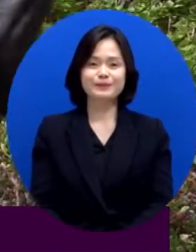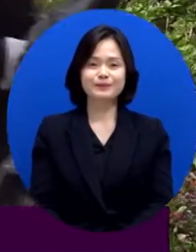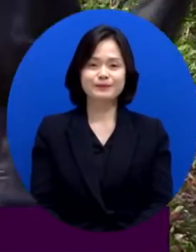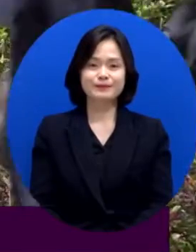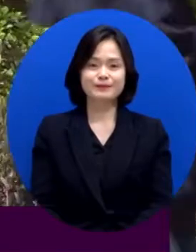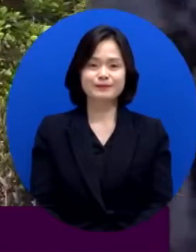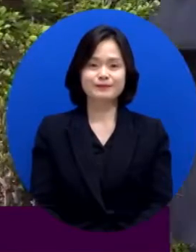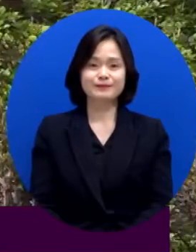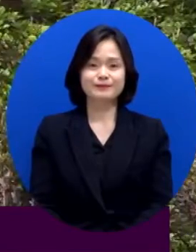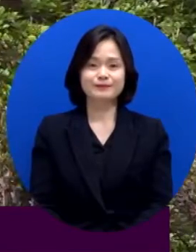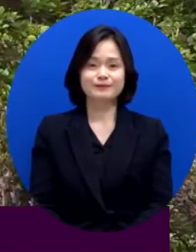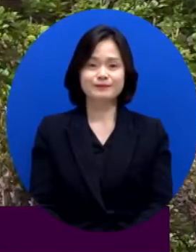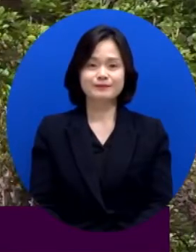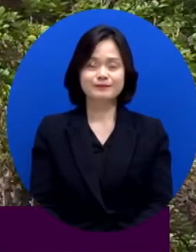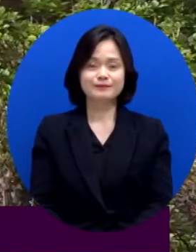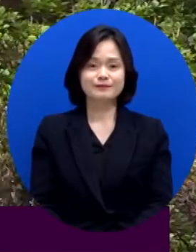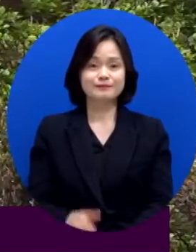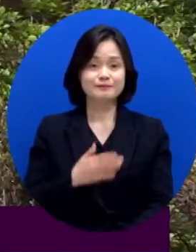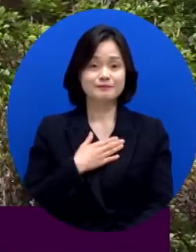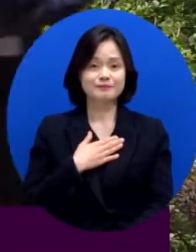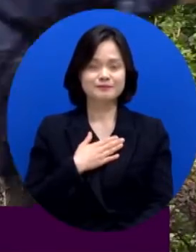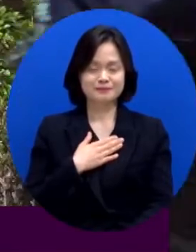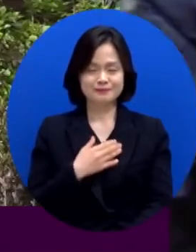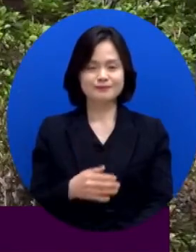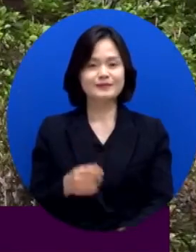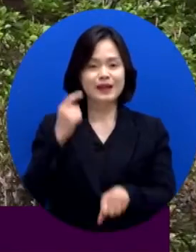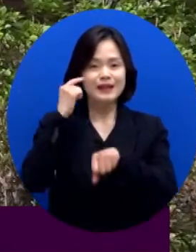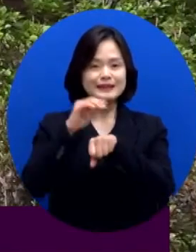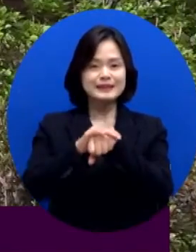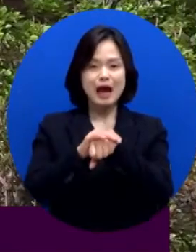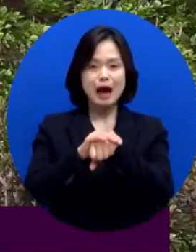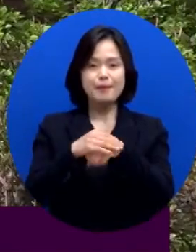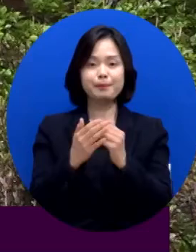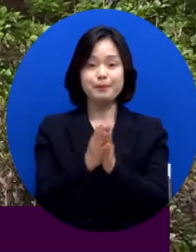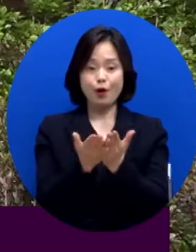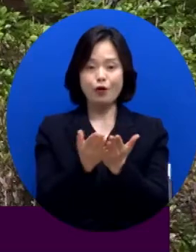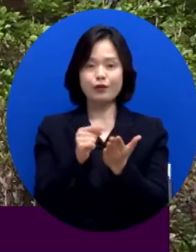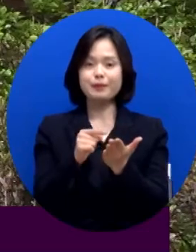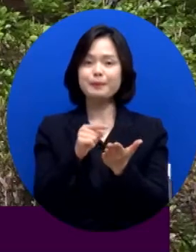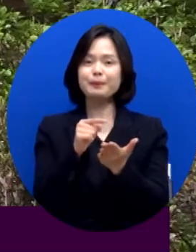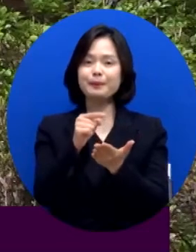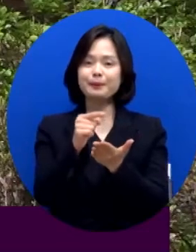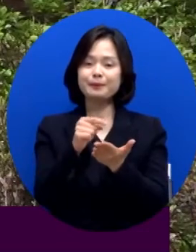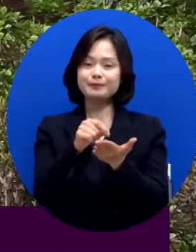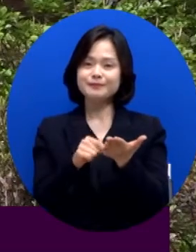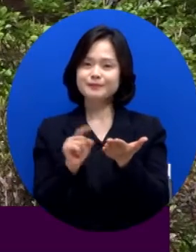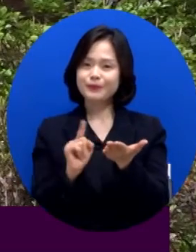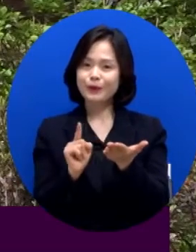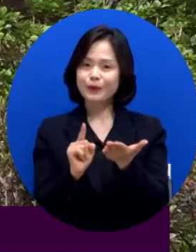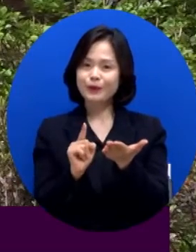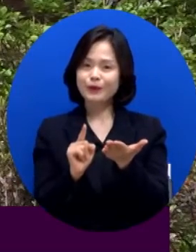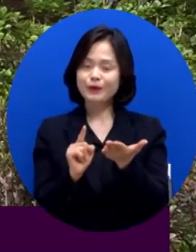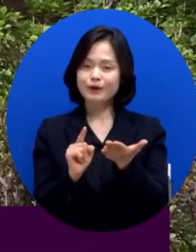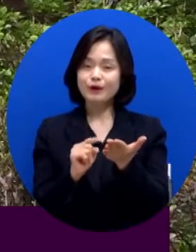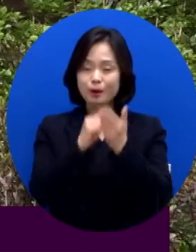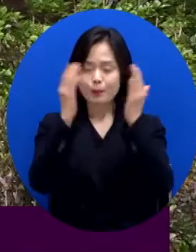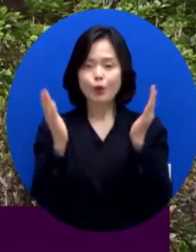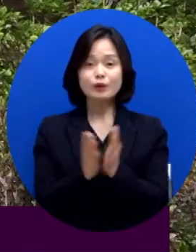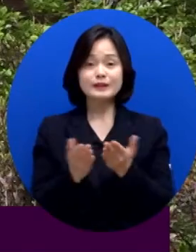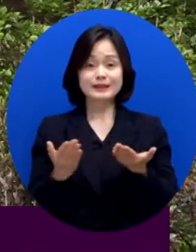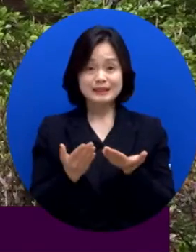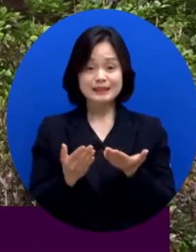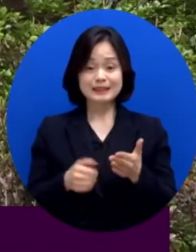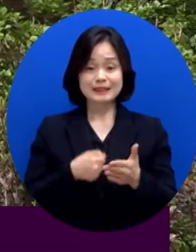오늘 저는 잠언 말씀에 사람이 제비는 뽑지만 모든 일을 작정하시기는 하나님께